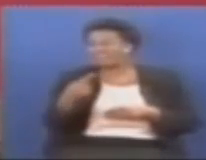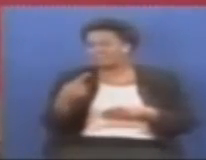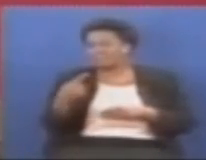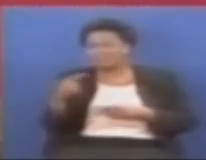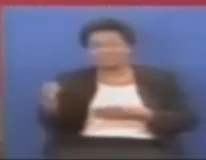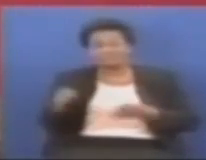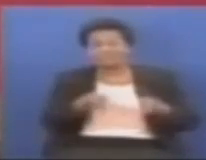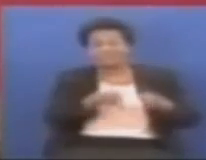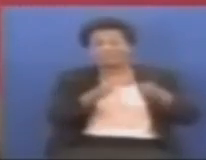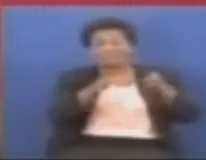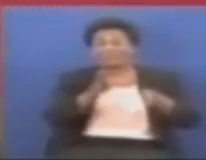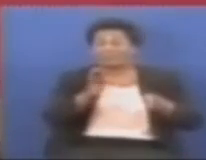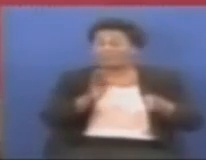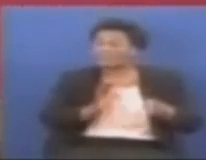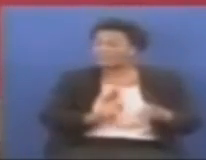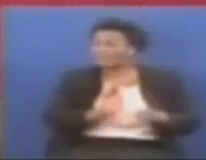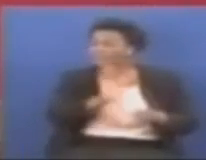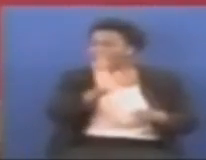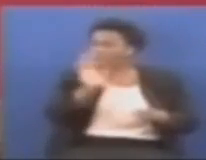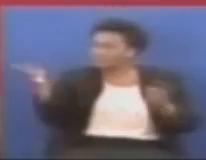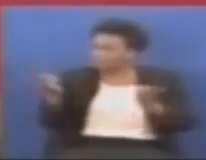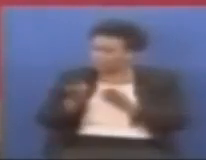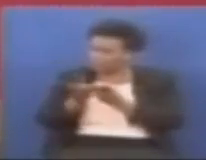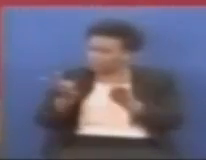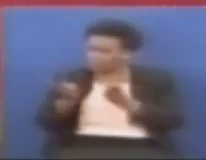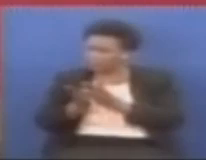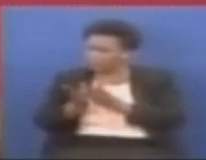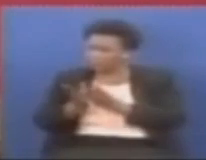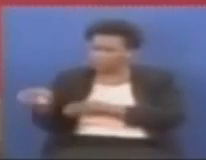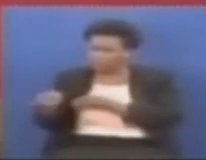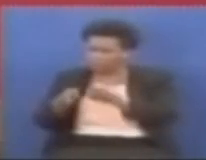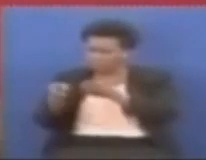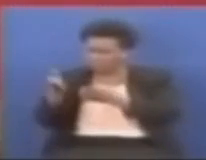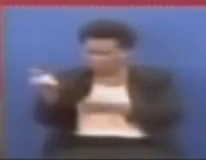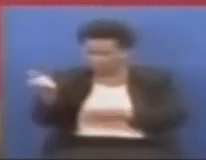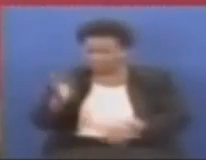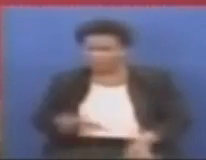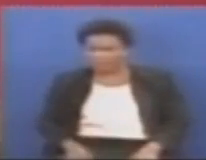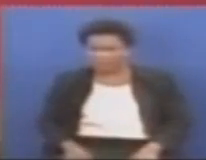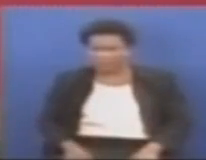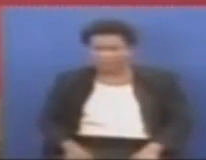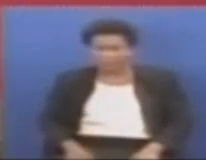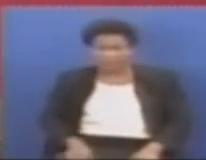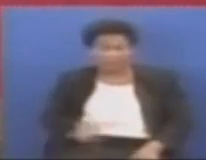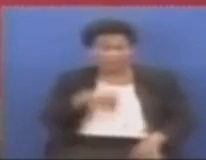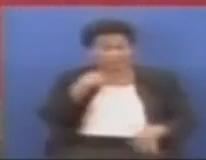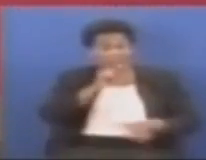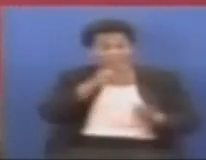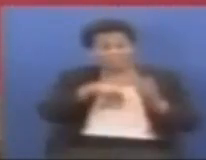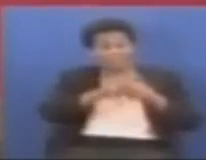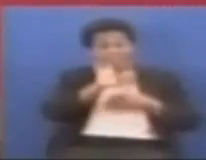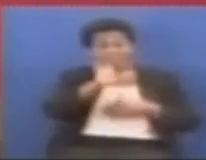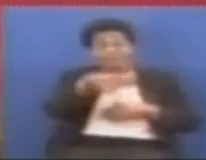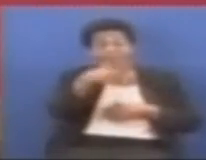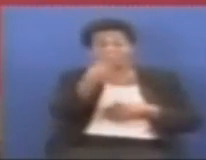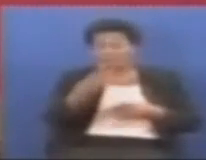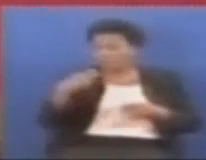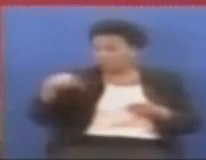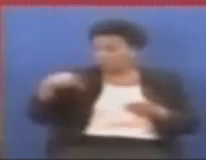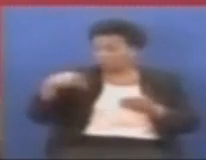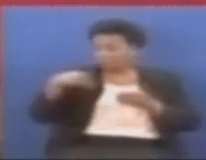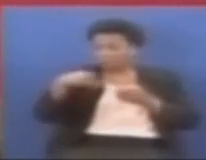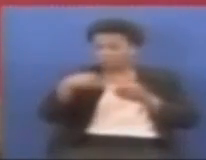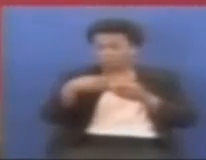msingi, na anaeleza kwamba katika jimbo lake Tarura haijafanya kazi yote kwa mwaka mzima.